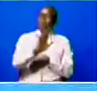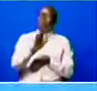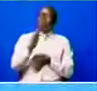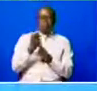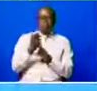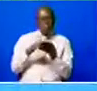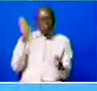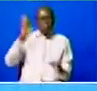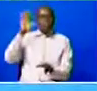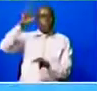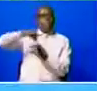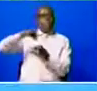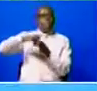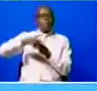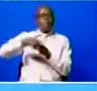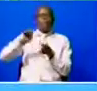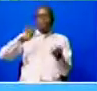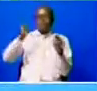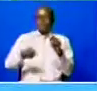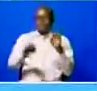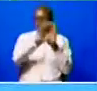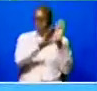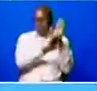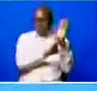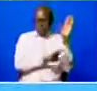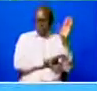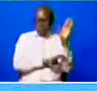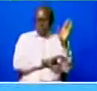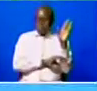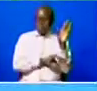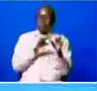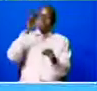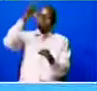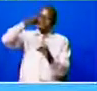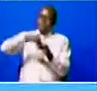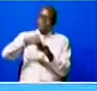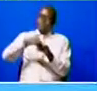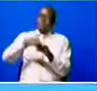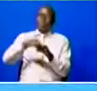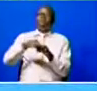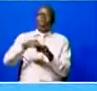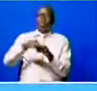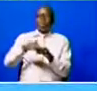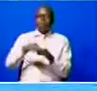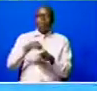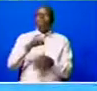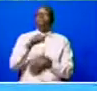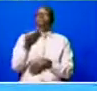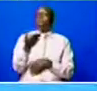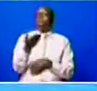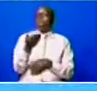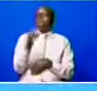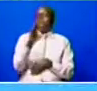kwa wingi kwenye kura ya maoni ya mabadiliko ya katiba, kura inayopigiwa debe na chama tawala cha CNDD